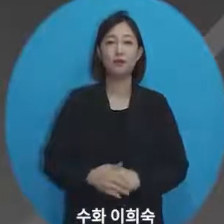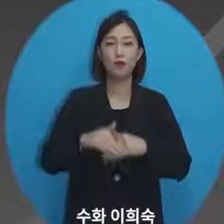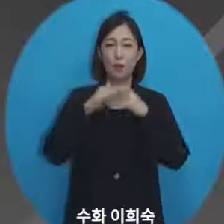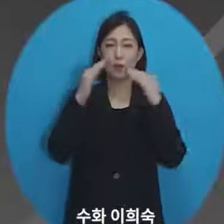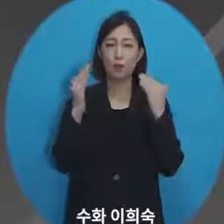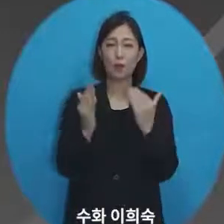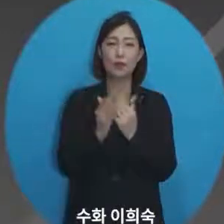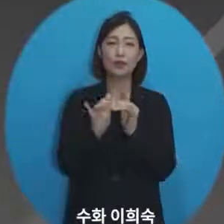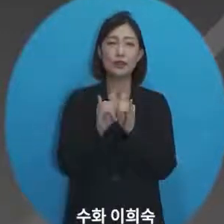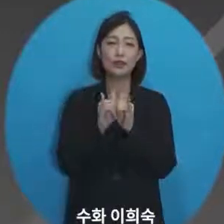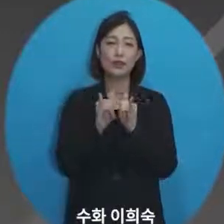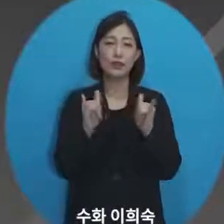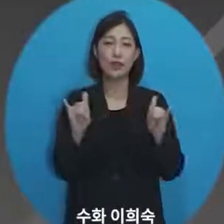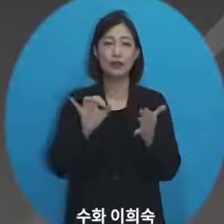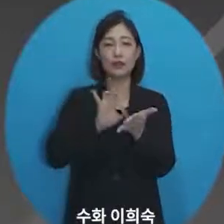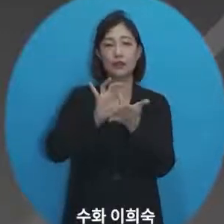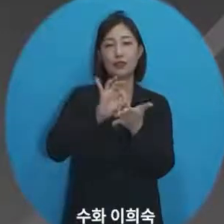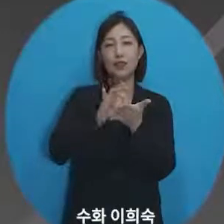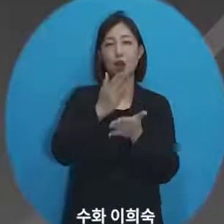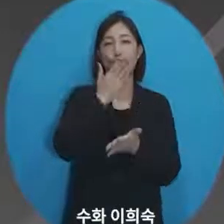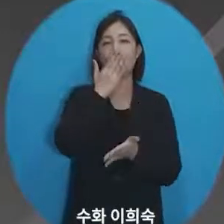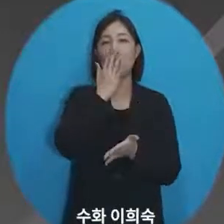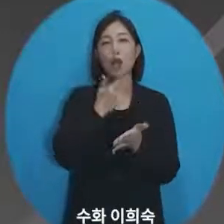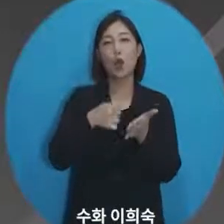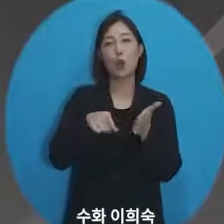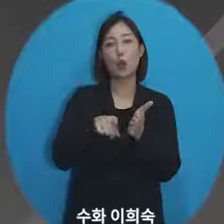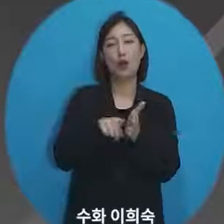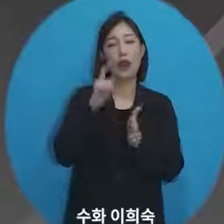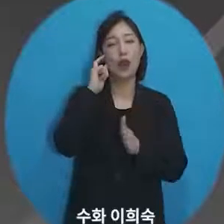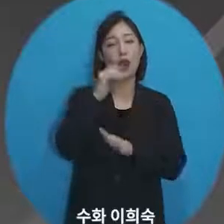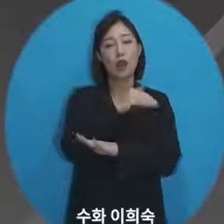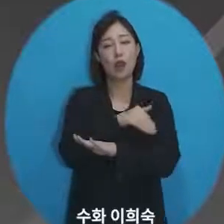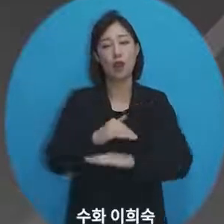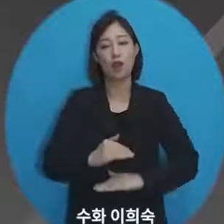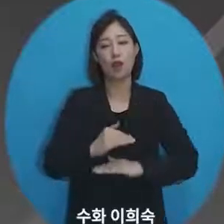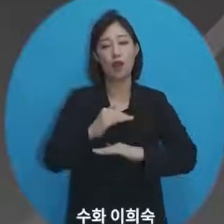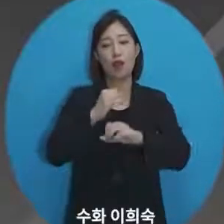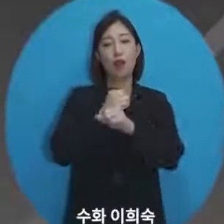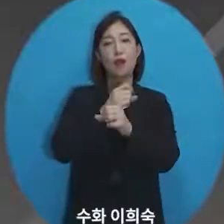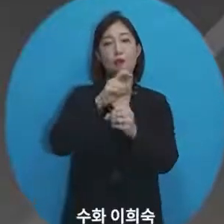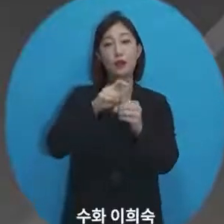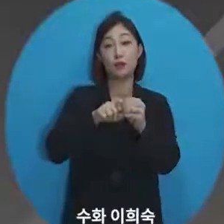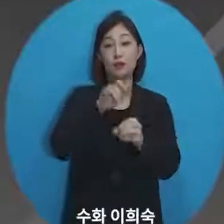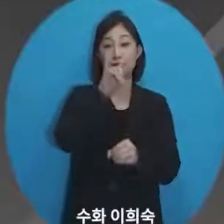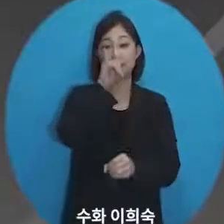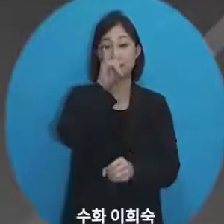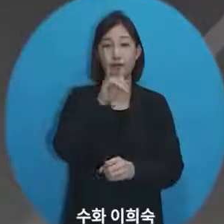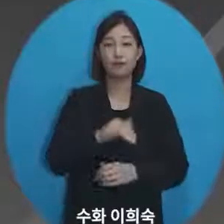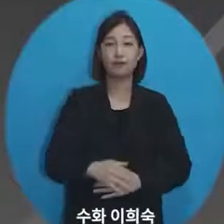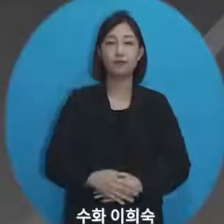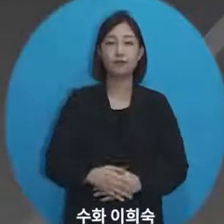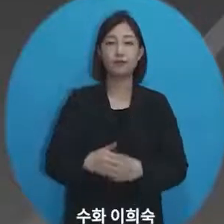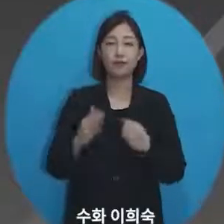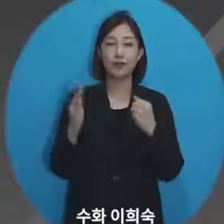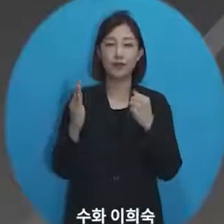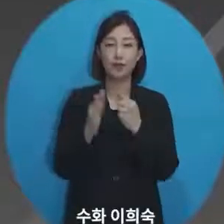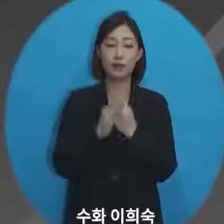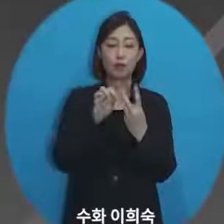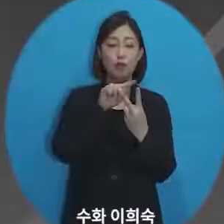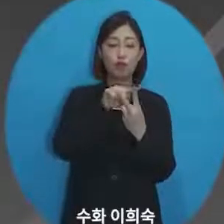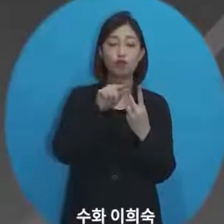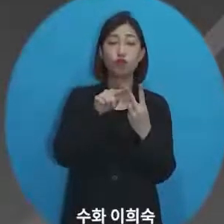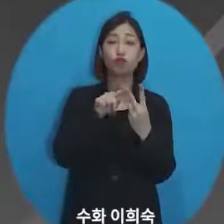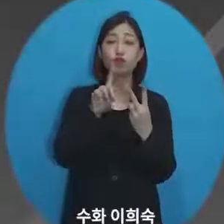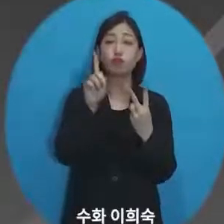이용 가능하도록 계획하는 거를 일단 그 개념으로 두고 있습니다. 그래서 두 개가 베리어 프리와